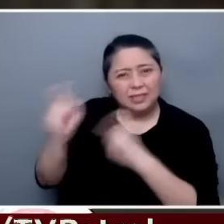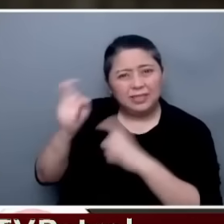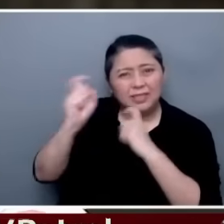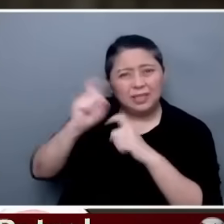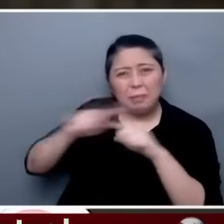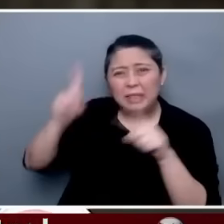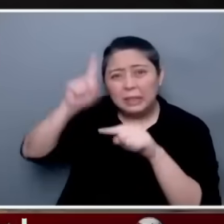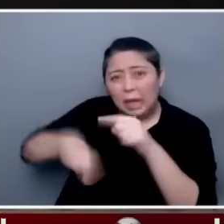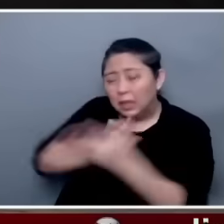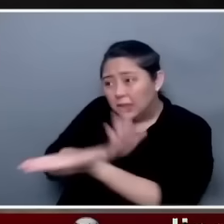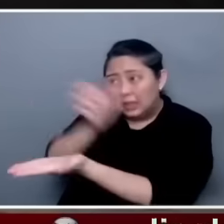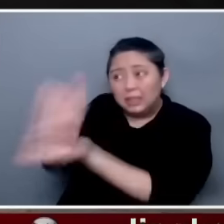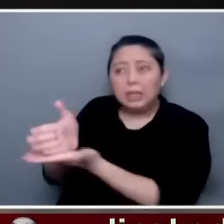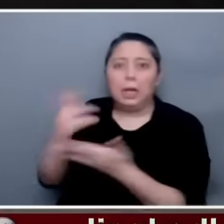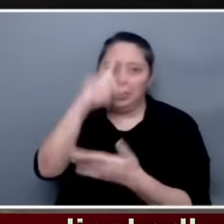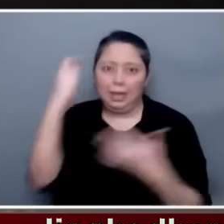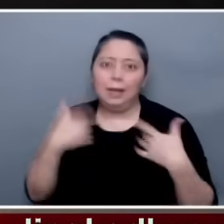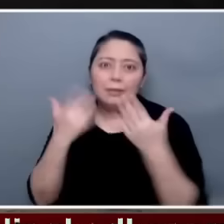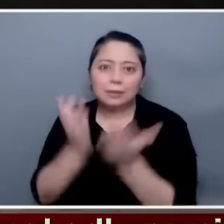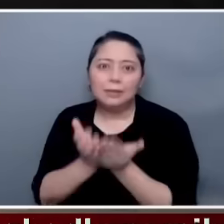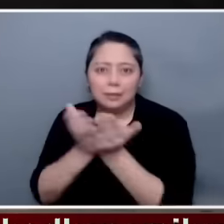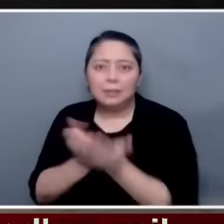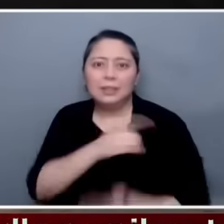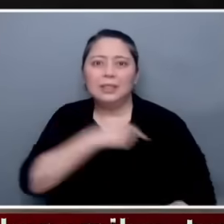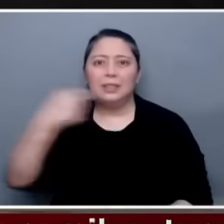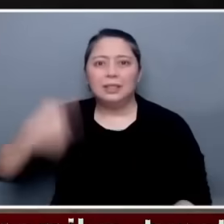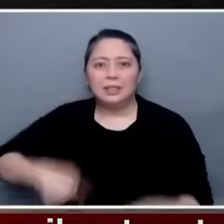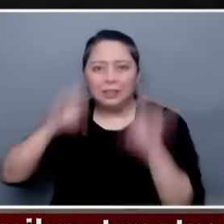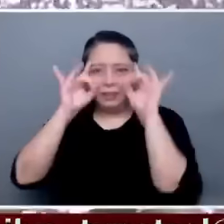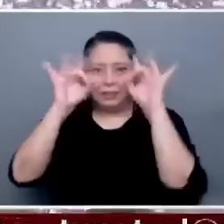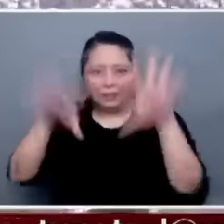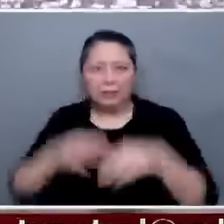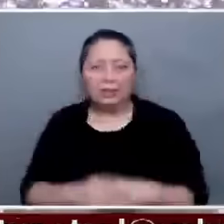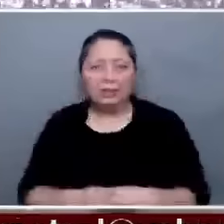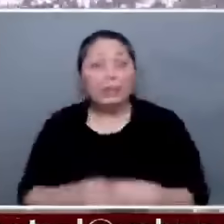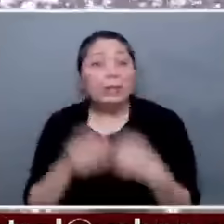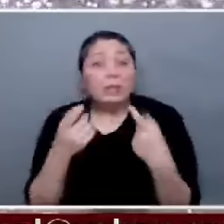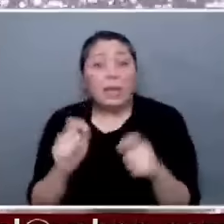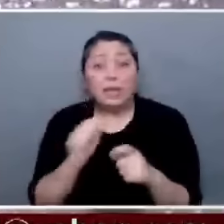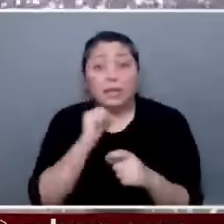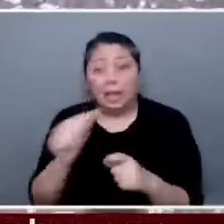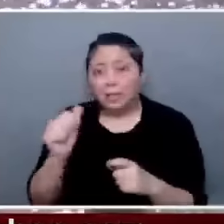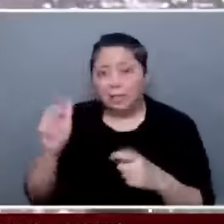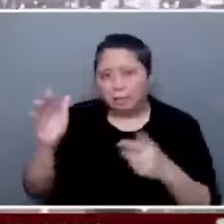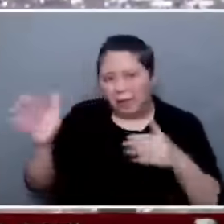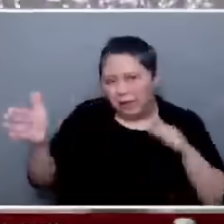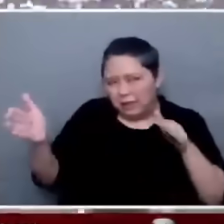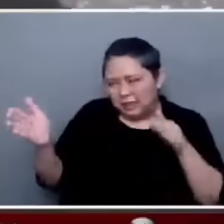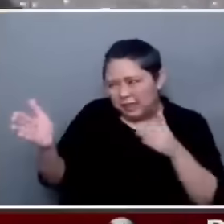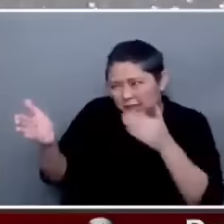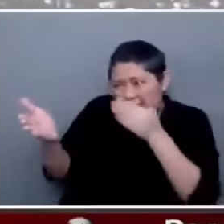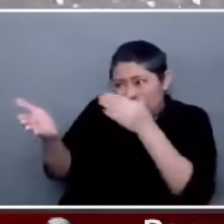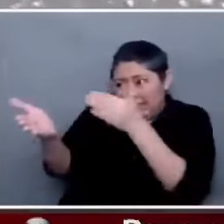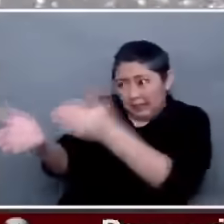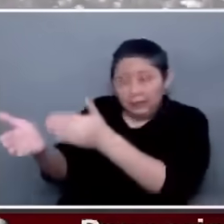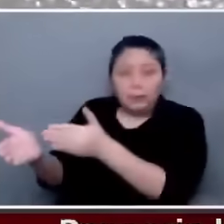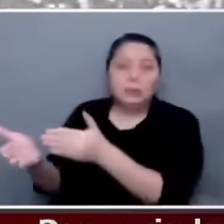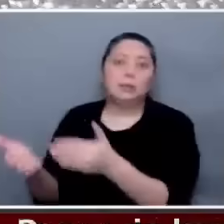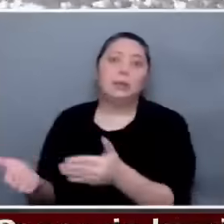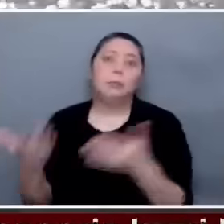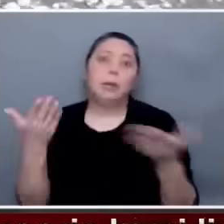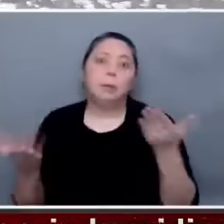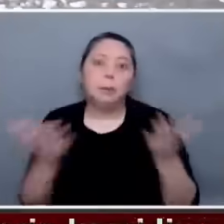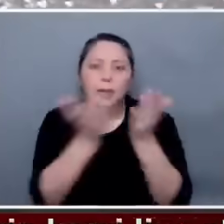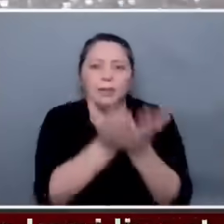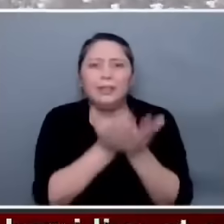Napakadelikado rin po sa amin. Hindi na nila sinusubukan pang lumapit sa mga dayuhan dahil walang laban ang kanilang mga bangka na kadalasan ay